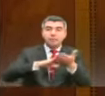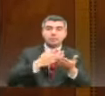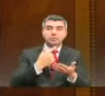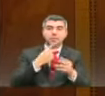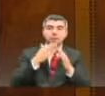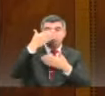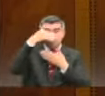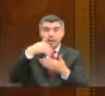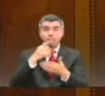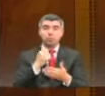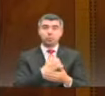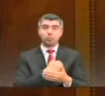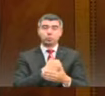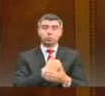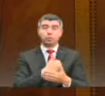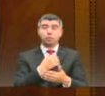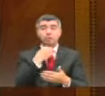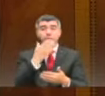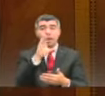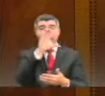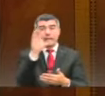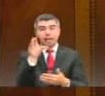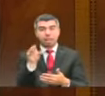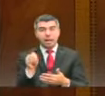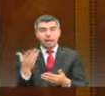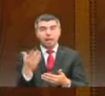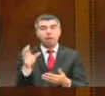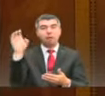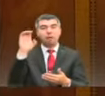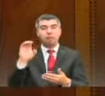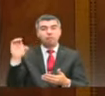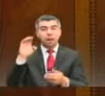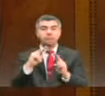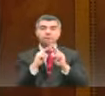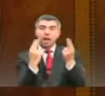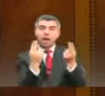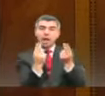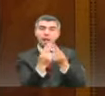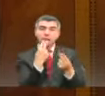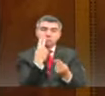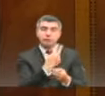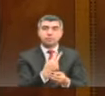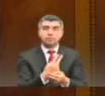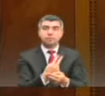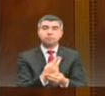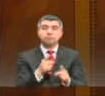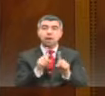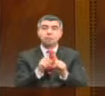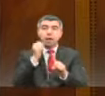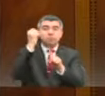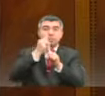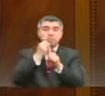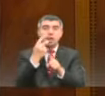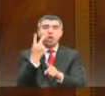الوطني ولكن أيضا على المستوى القاري والجهوي والعالمي. وهذه كلها إنجازات تمت في